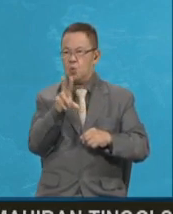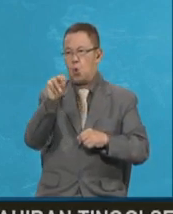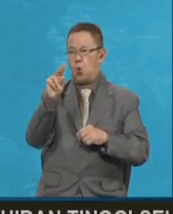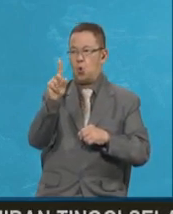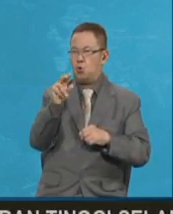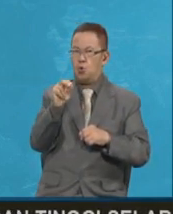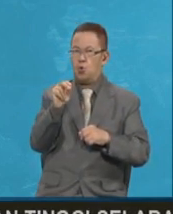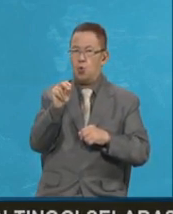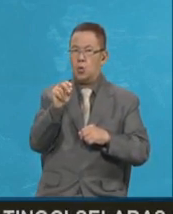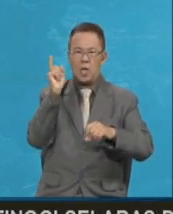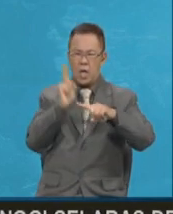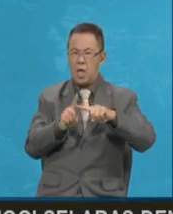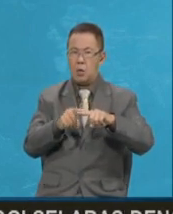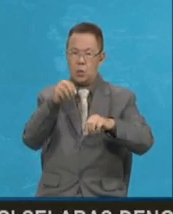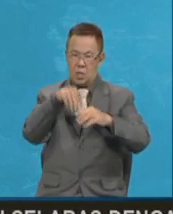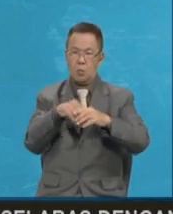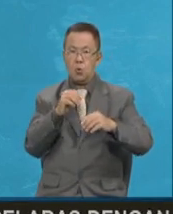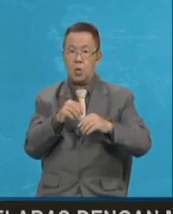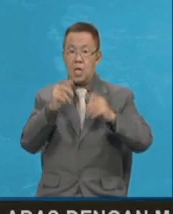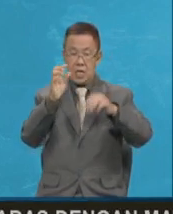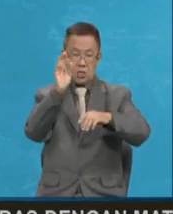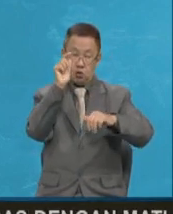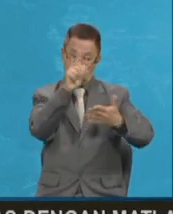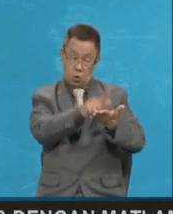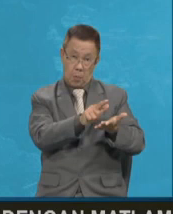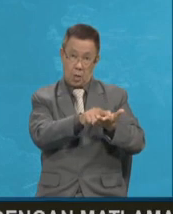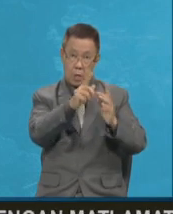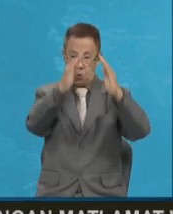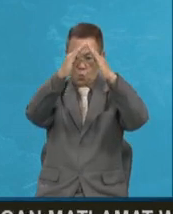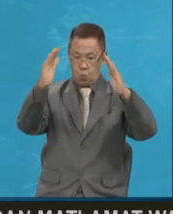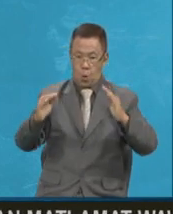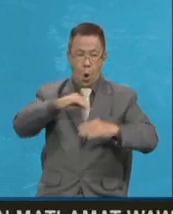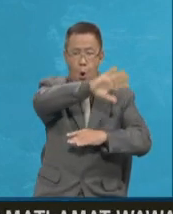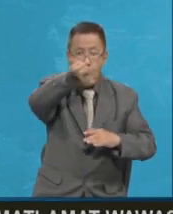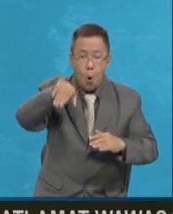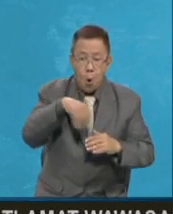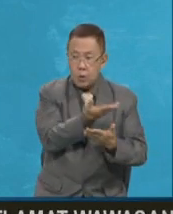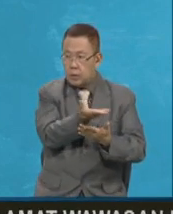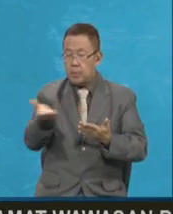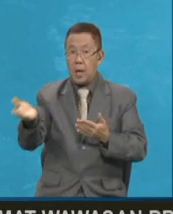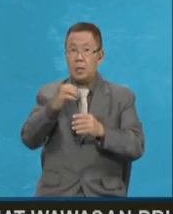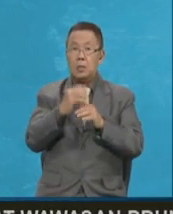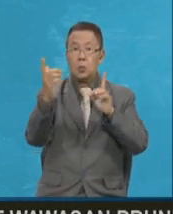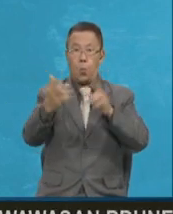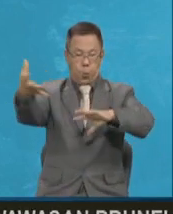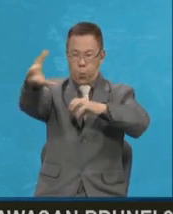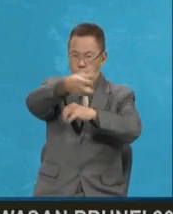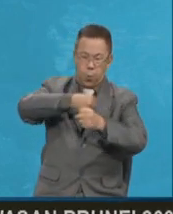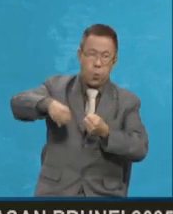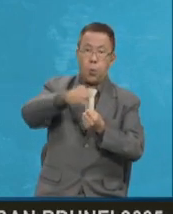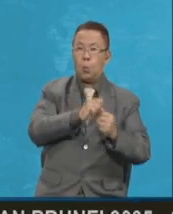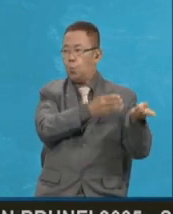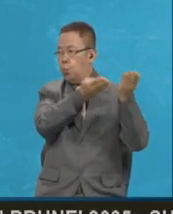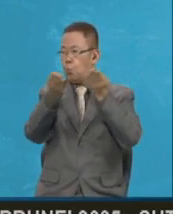disembunyikan dan diletakkan di dalam rumah elektrik berkenaan ke sebuah parang-parang tegangannya dijumpai dihukum nafas untuk